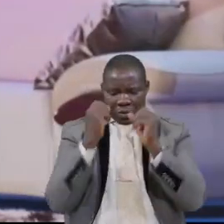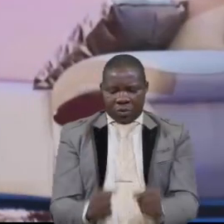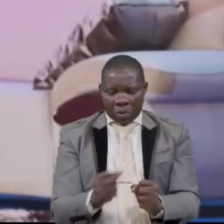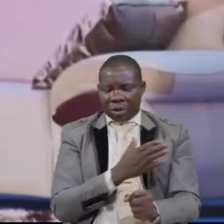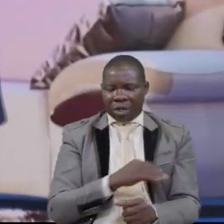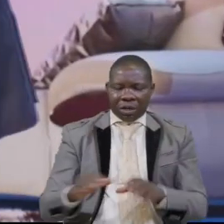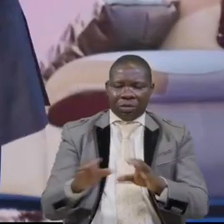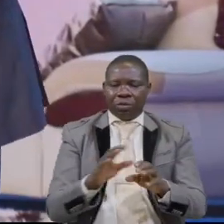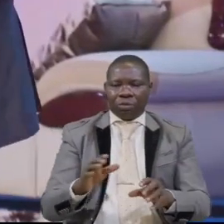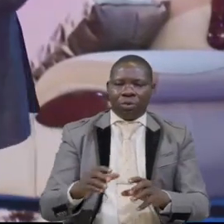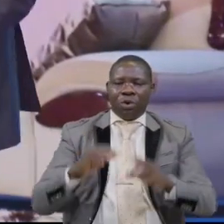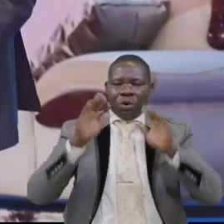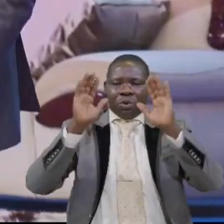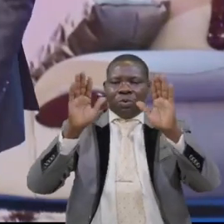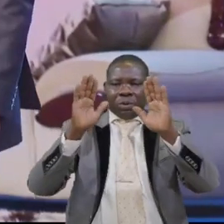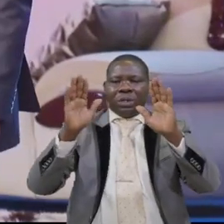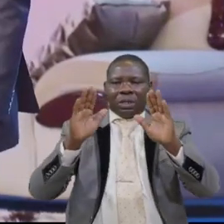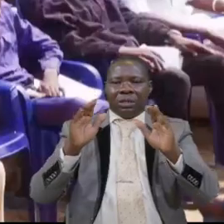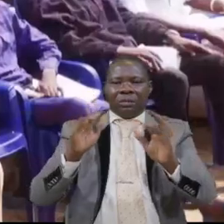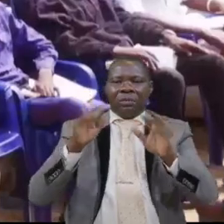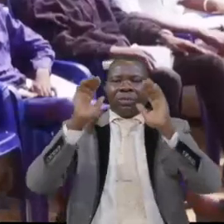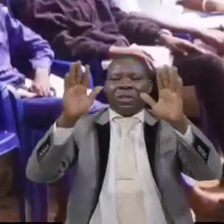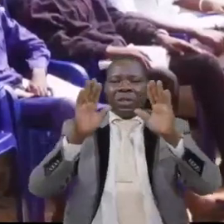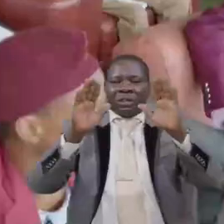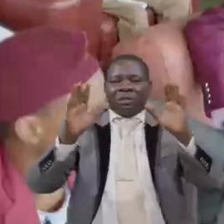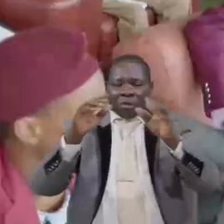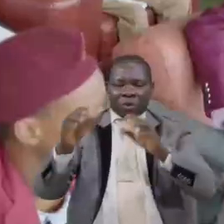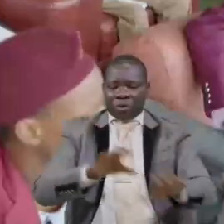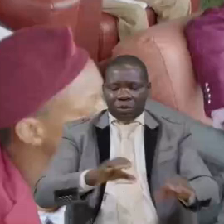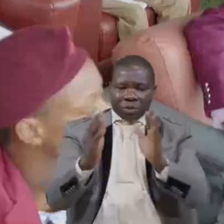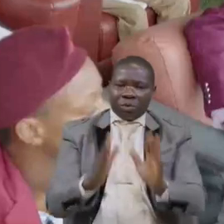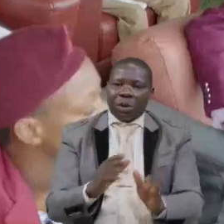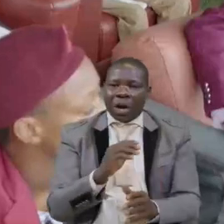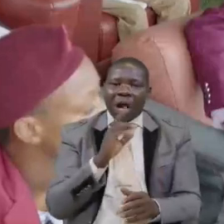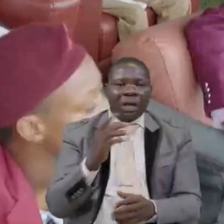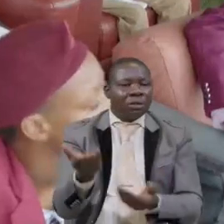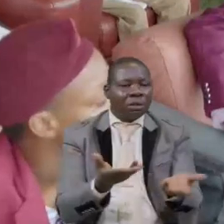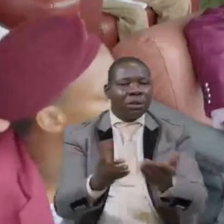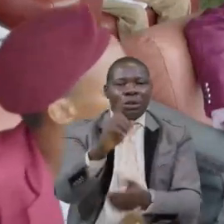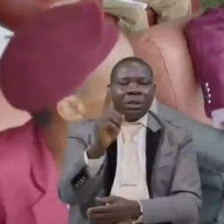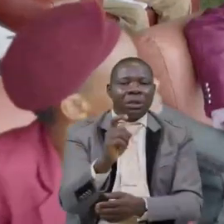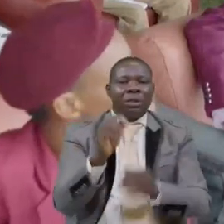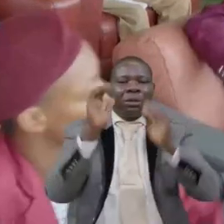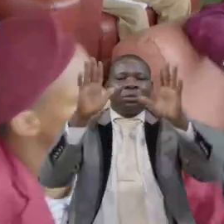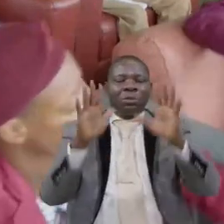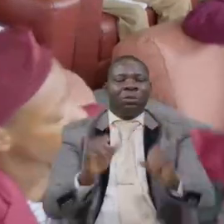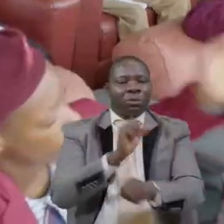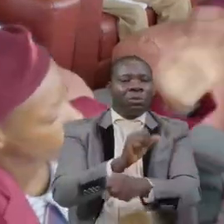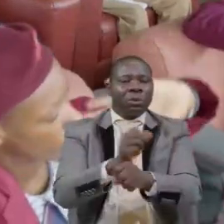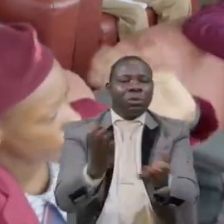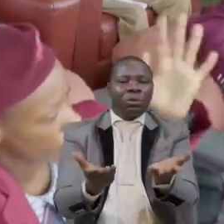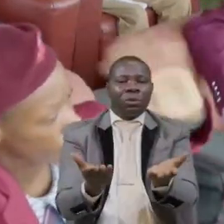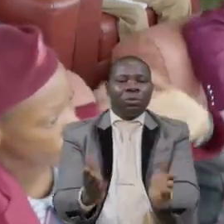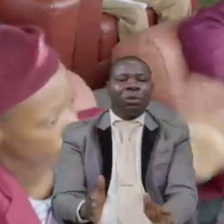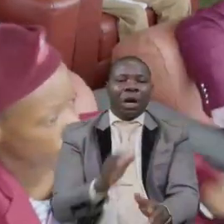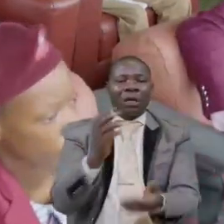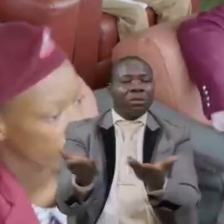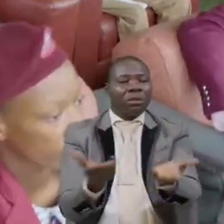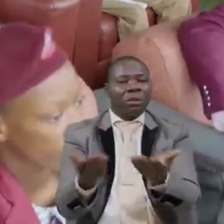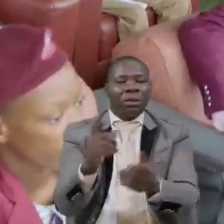des exploits des est-ce que ceux qui font les Espit sont là ceux qui vont pr des miracles que être là